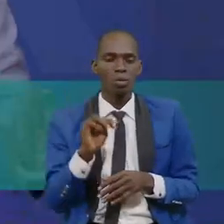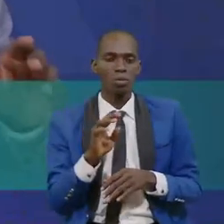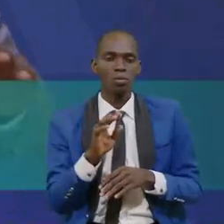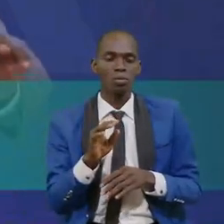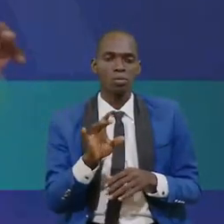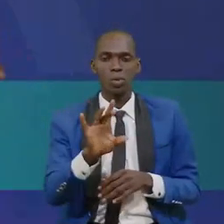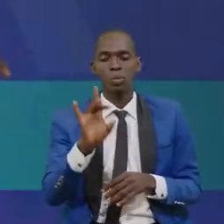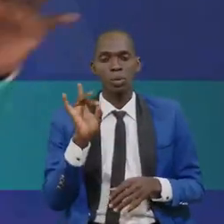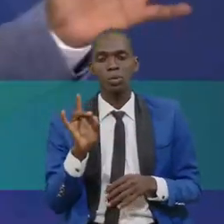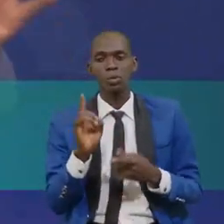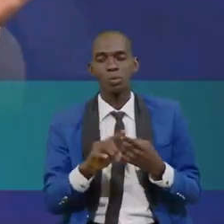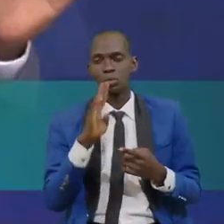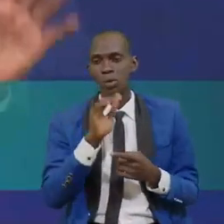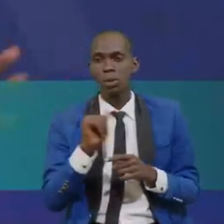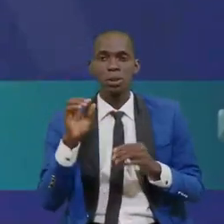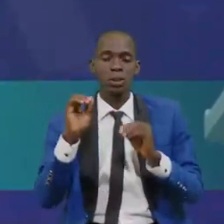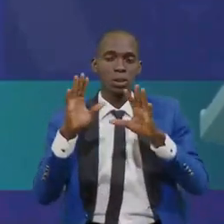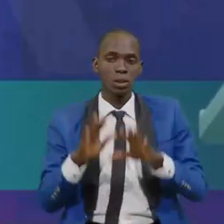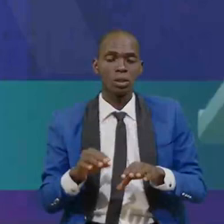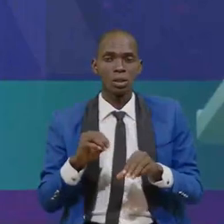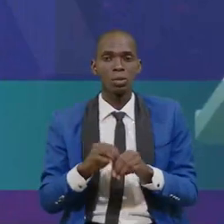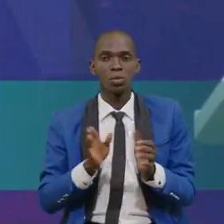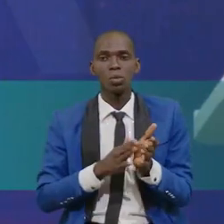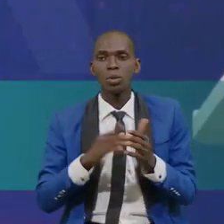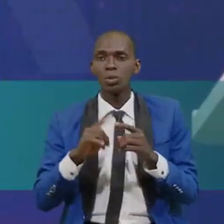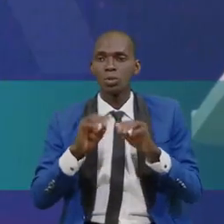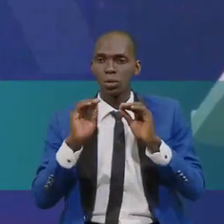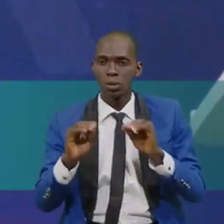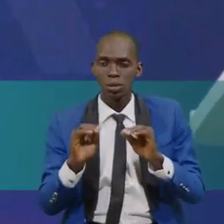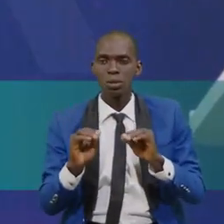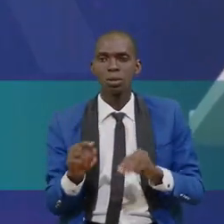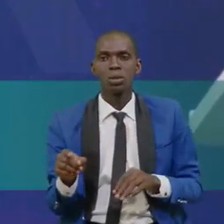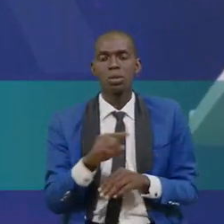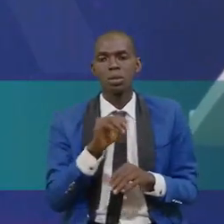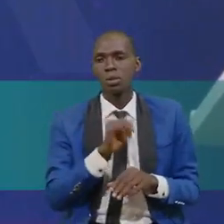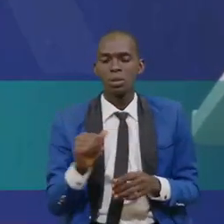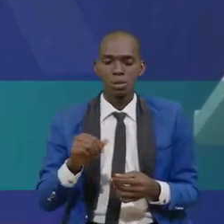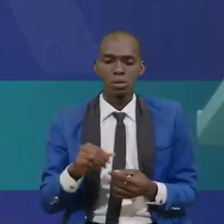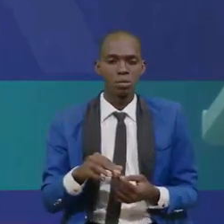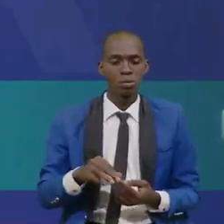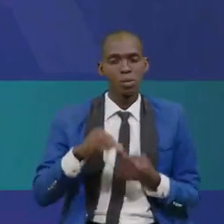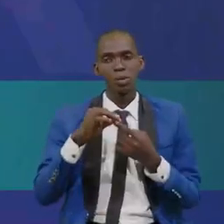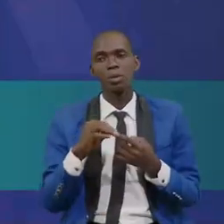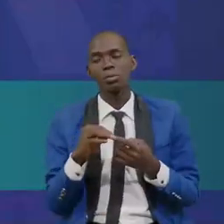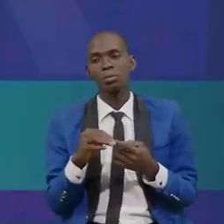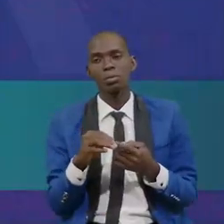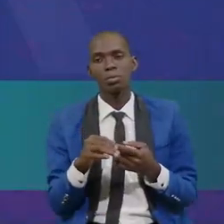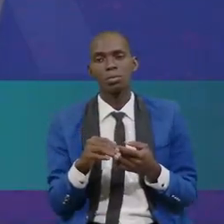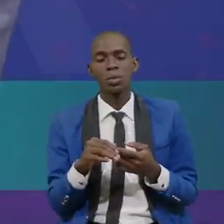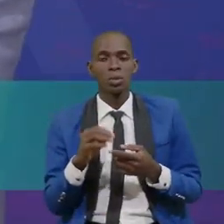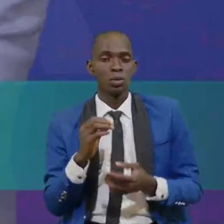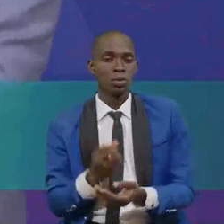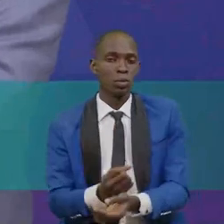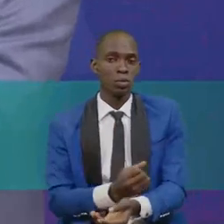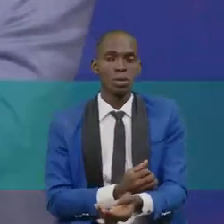Ah, peut-être que tu as été nommé enseignant pour leur enseigner une matière donnée. Ah, on